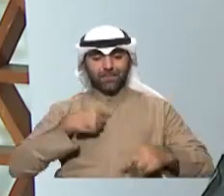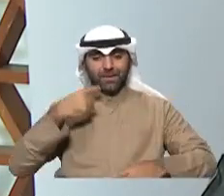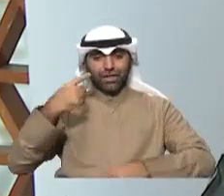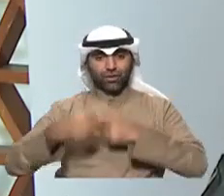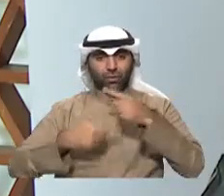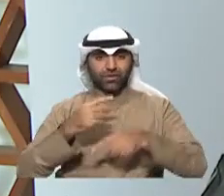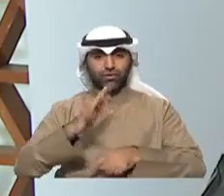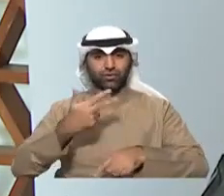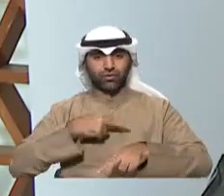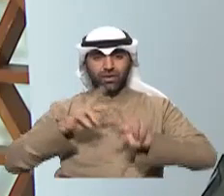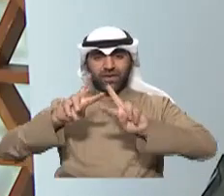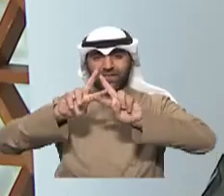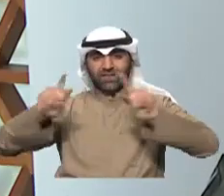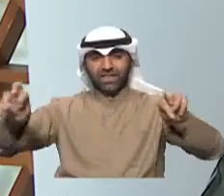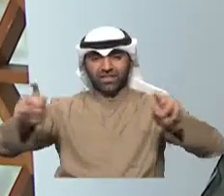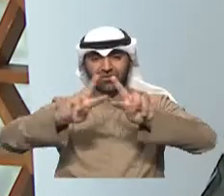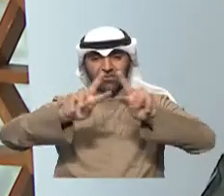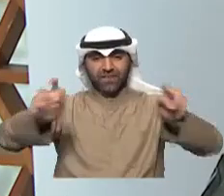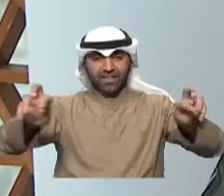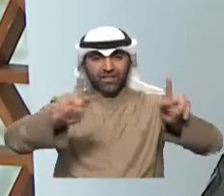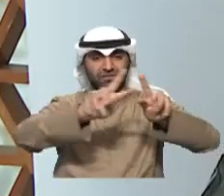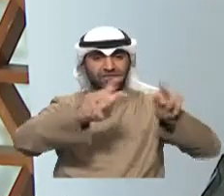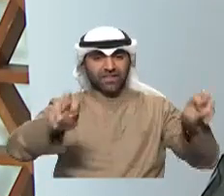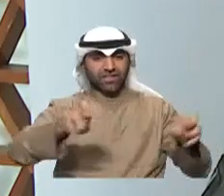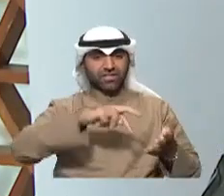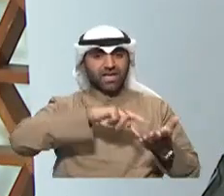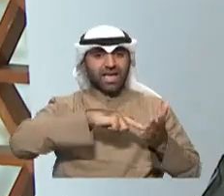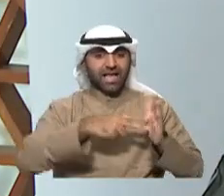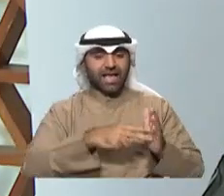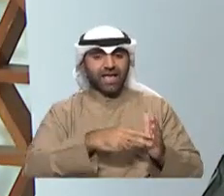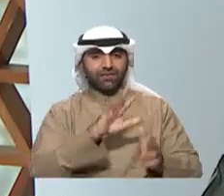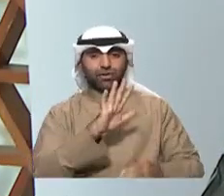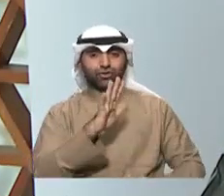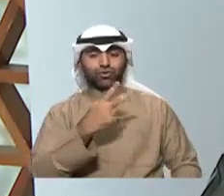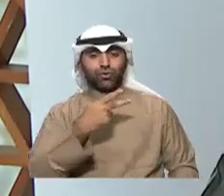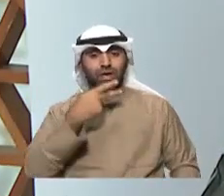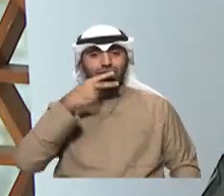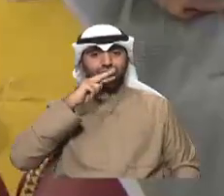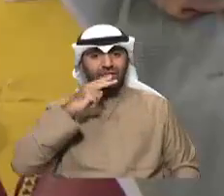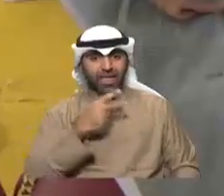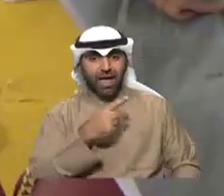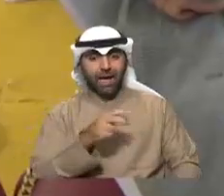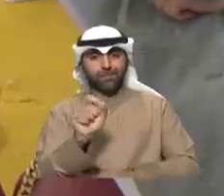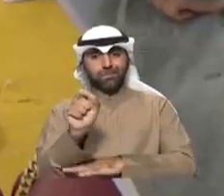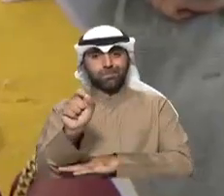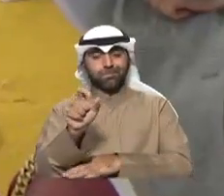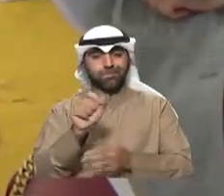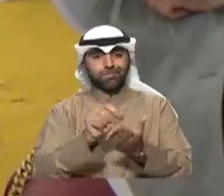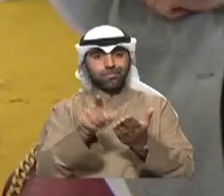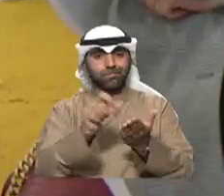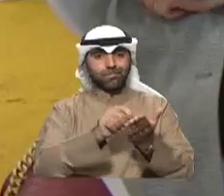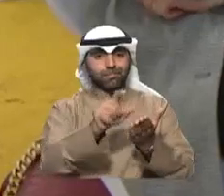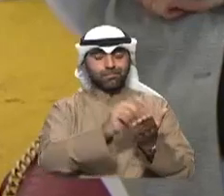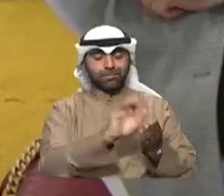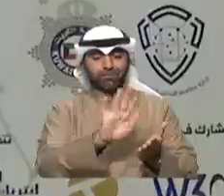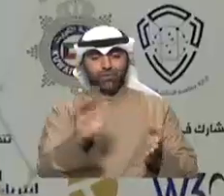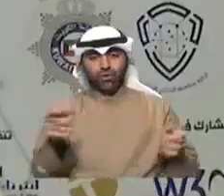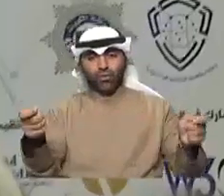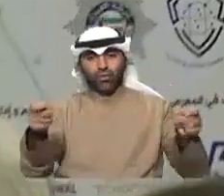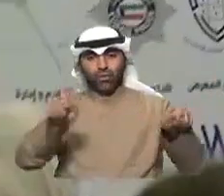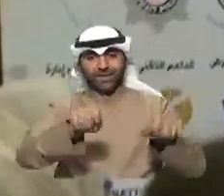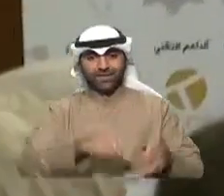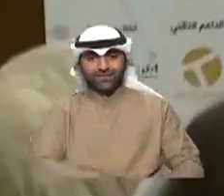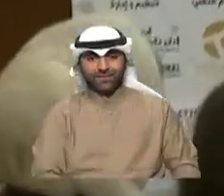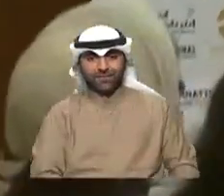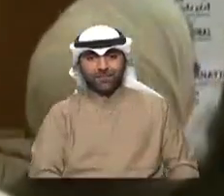التي قامت فيها وزارة الإعلام منذ العمل في 2016. المؤتمر تضمن ورش عمل